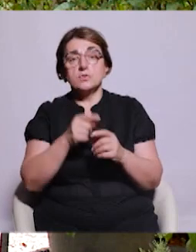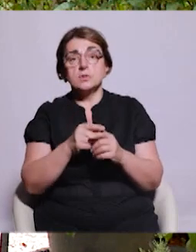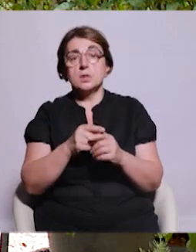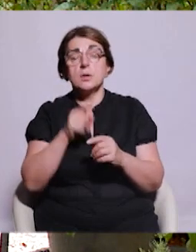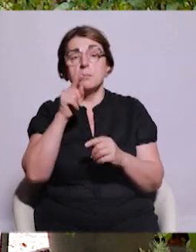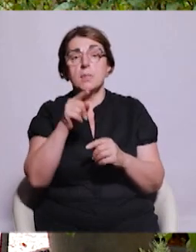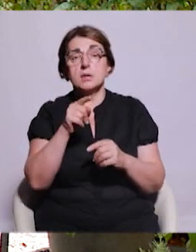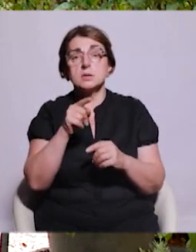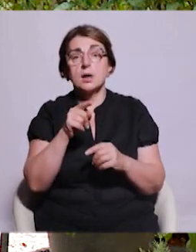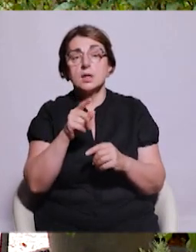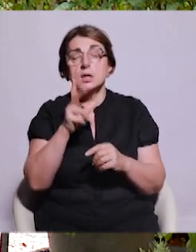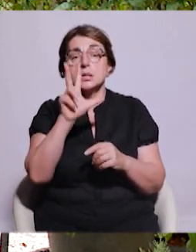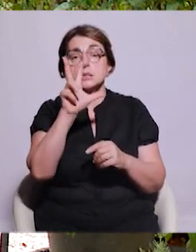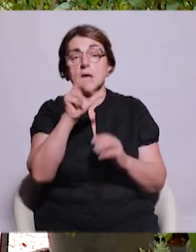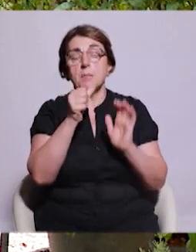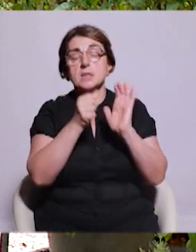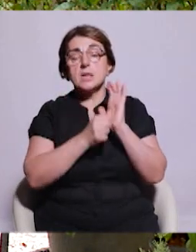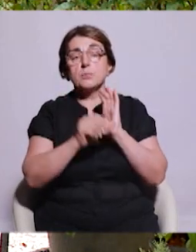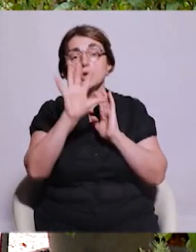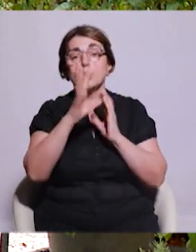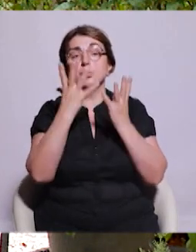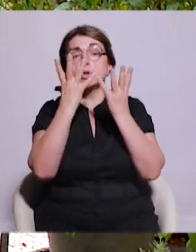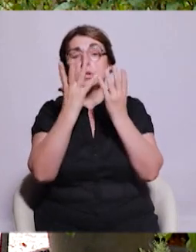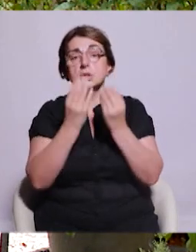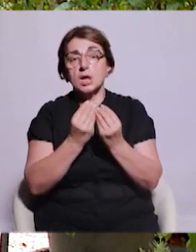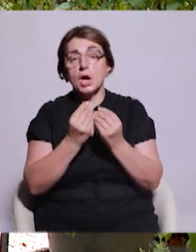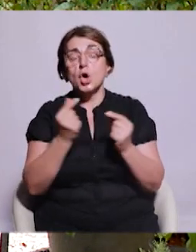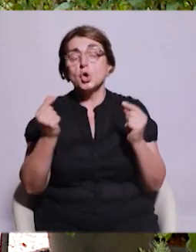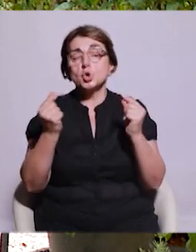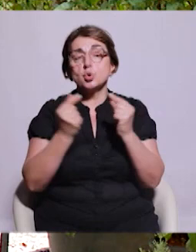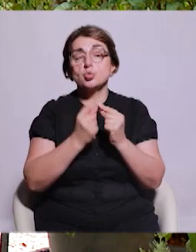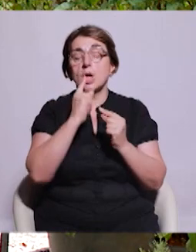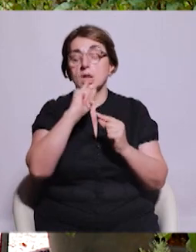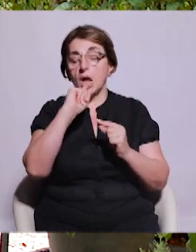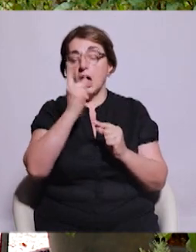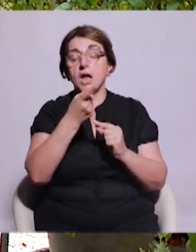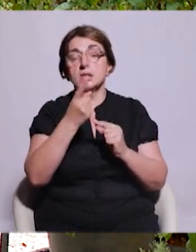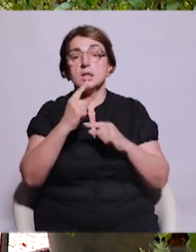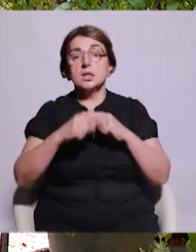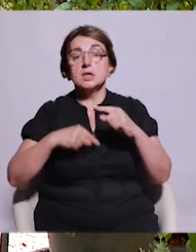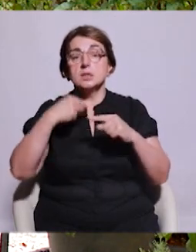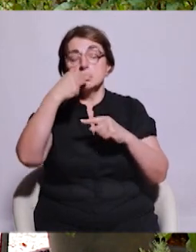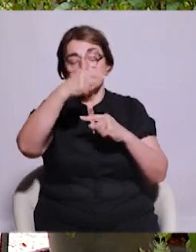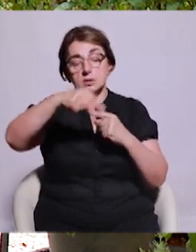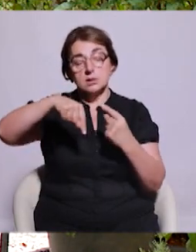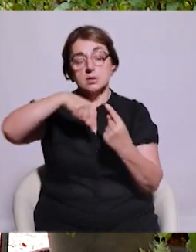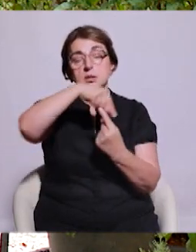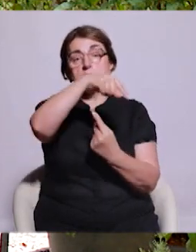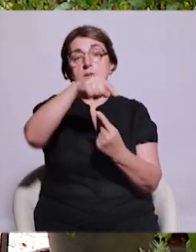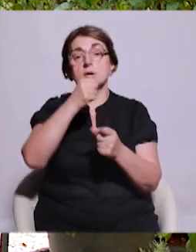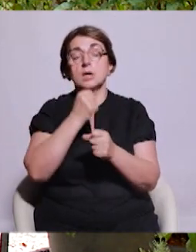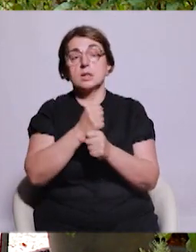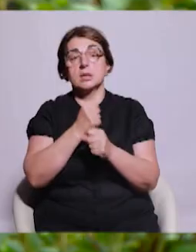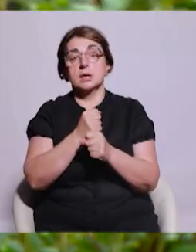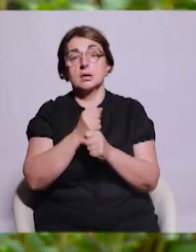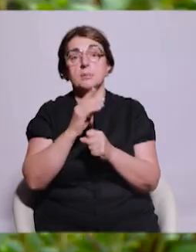ვიცით, მას 365 დღე, ანუ ზუსტად ერთი წელი სჭირდება მზის გარშემო ერთი სრული